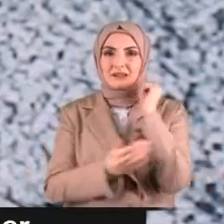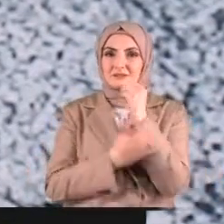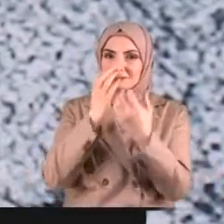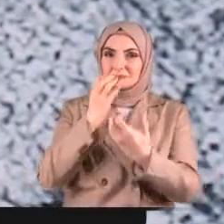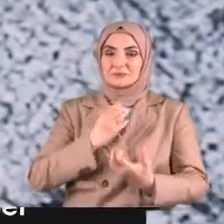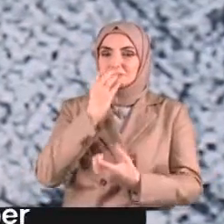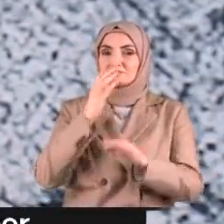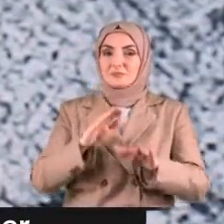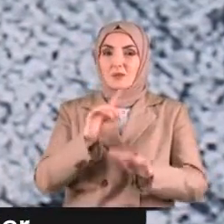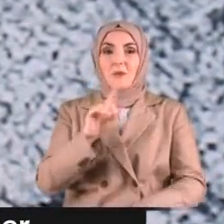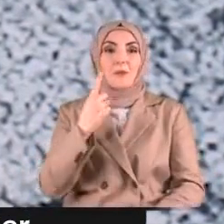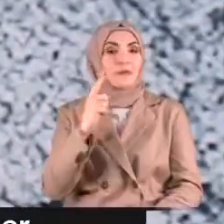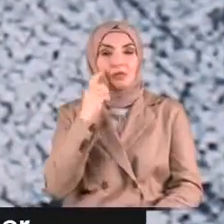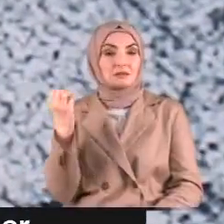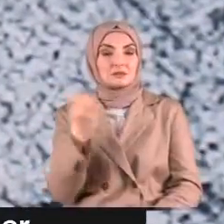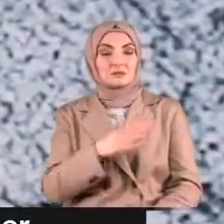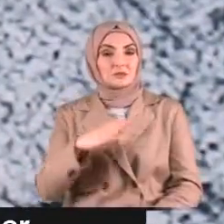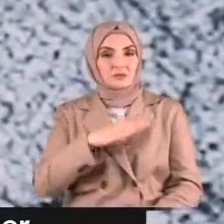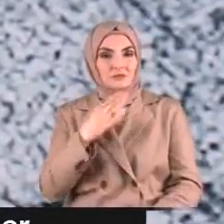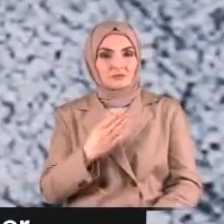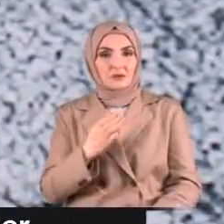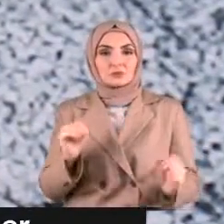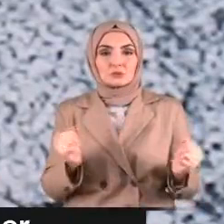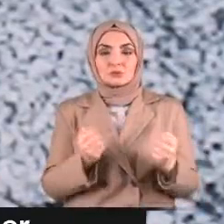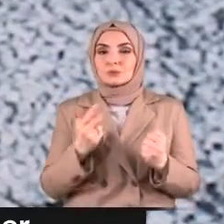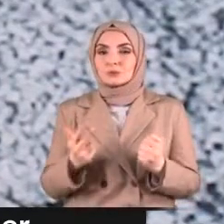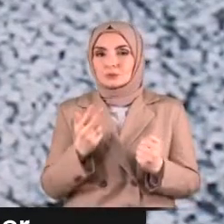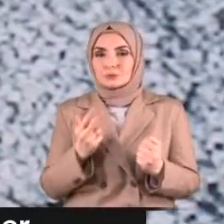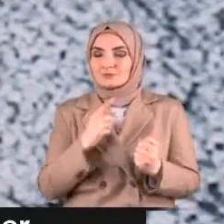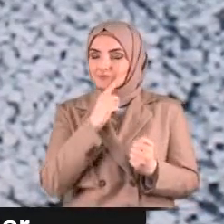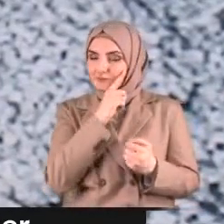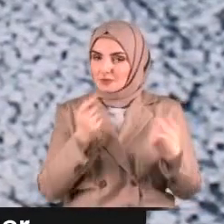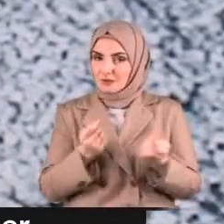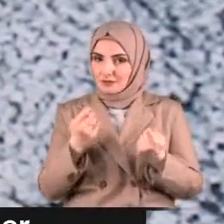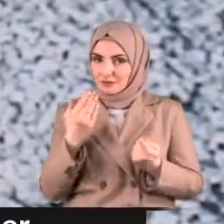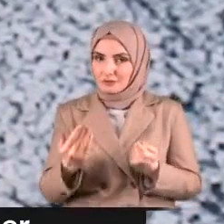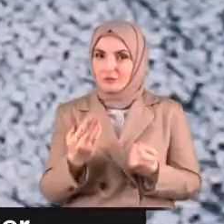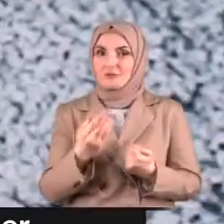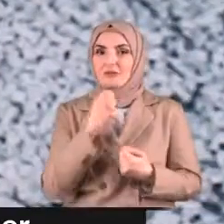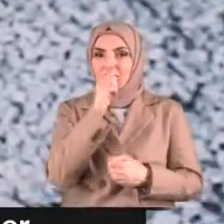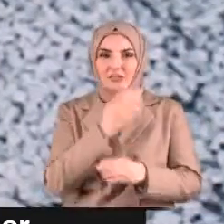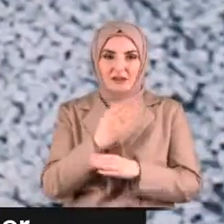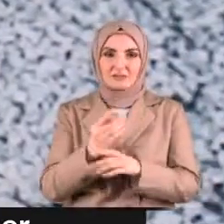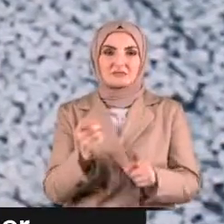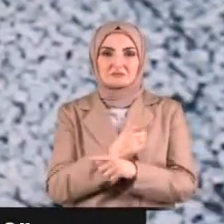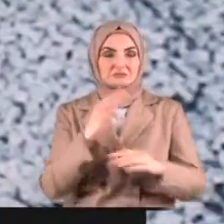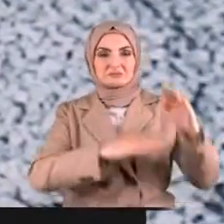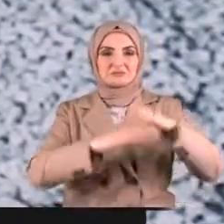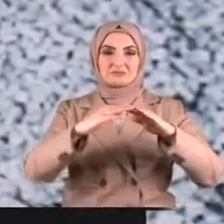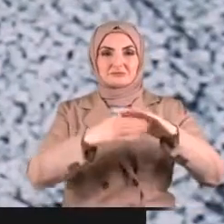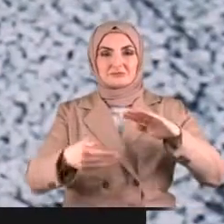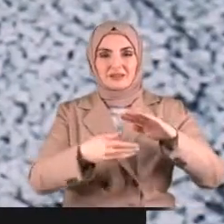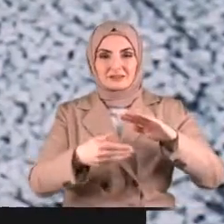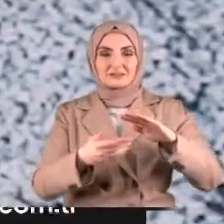soğuk var. Onlara direnmeyen, soğuğa direnmeye çalışıyorlar. Moloz yığınlar arasından saniyelerle yarış var. Çok sayıda mucize çıktı. Daha